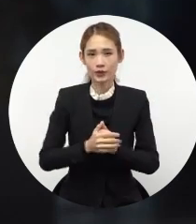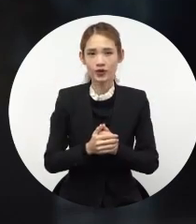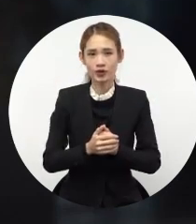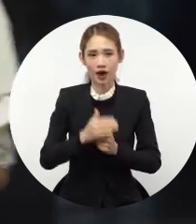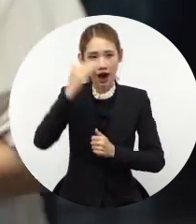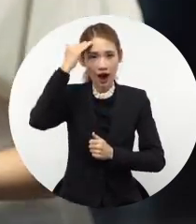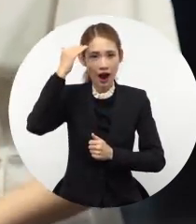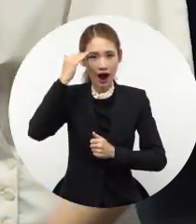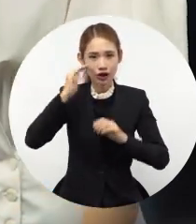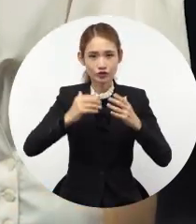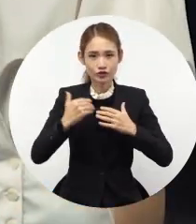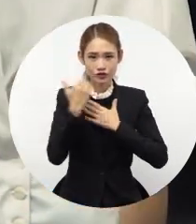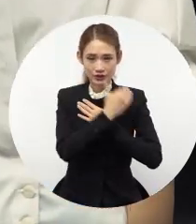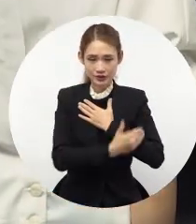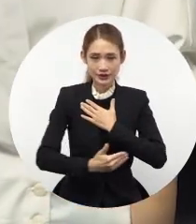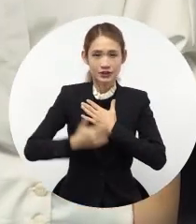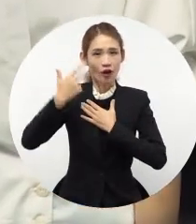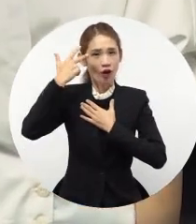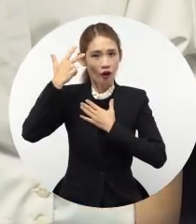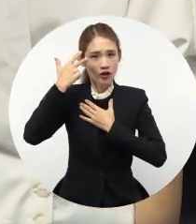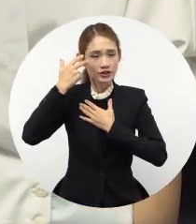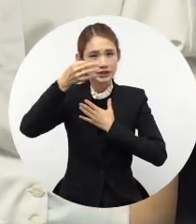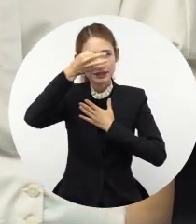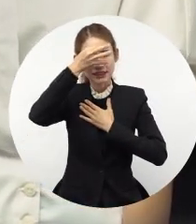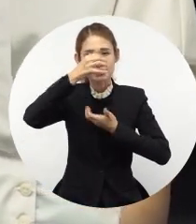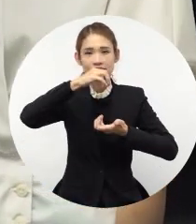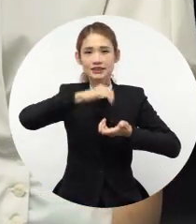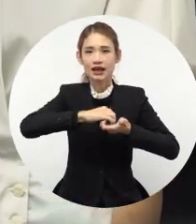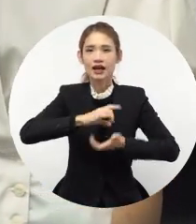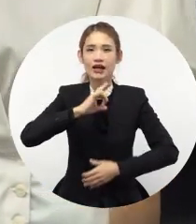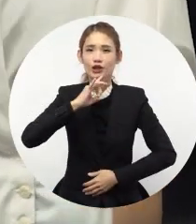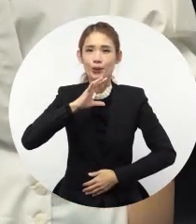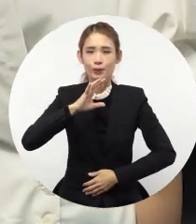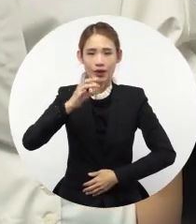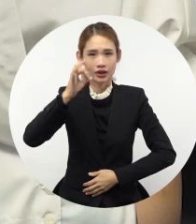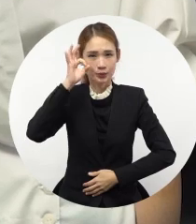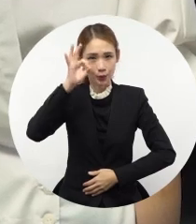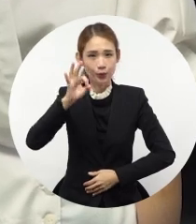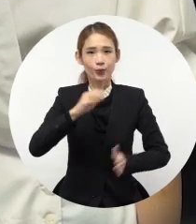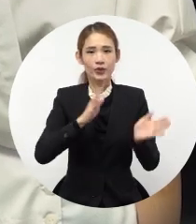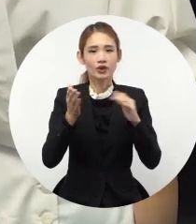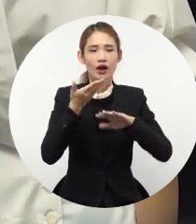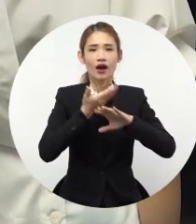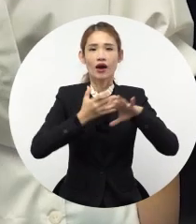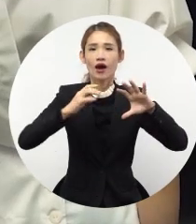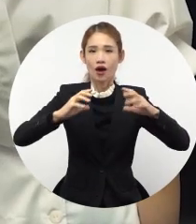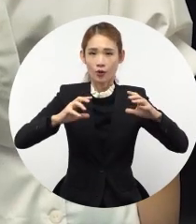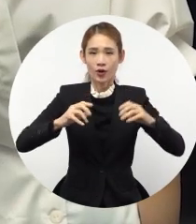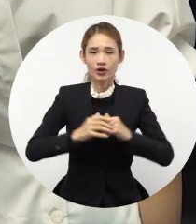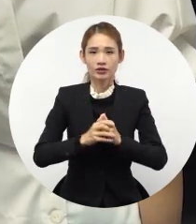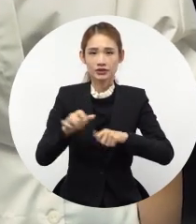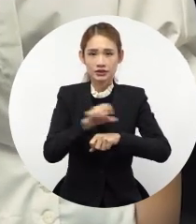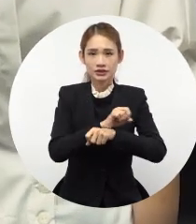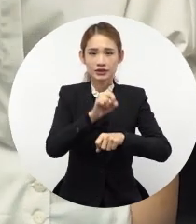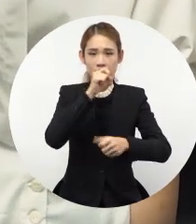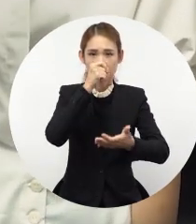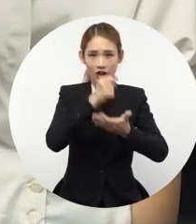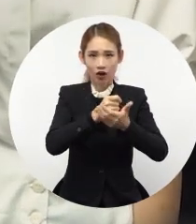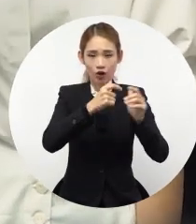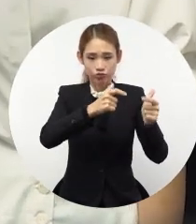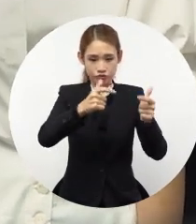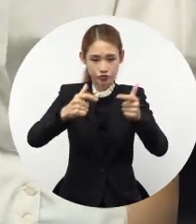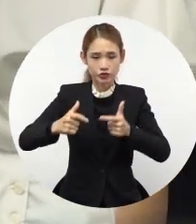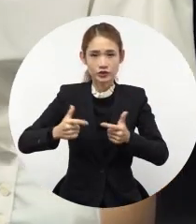이것만 보는 거예요. 신체나 정신의 기능적 장애만 봤다면 해외에서는 특정한 분야의 일을 할